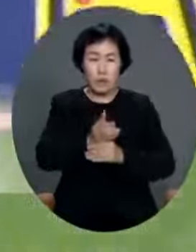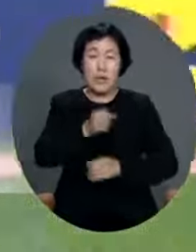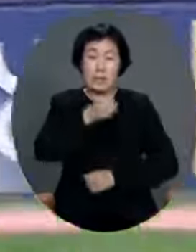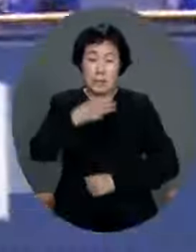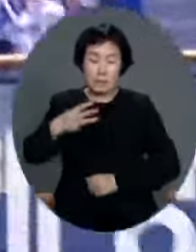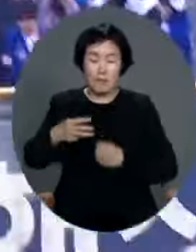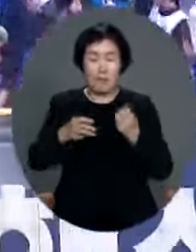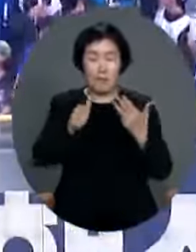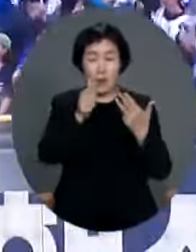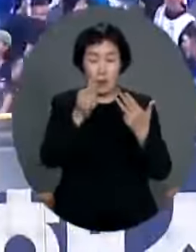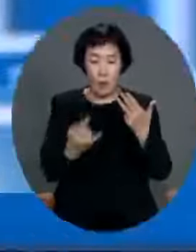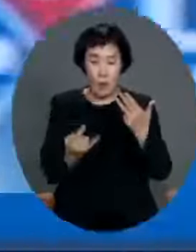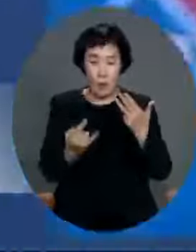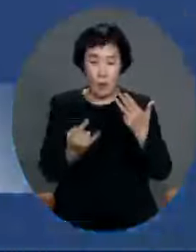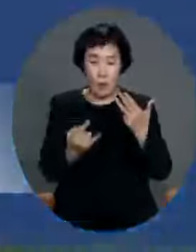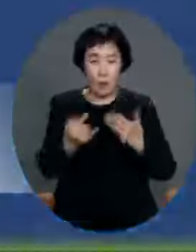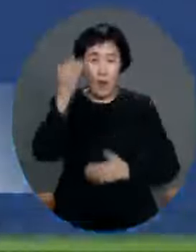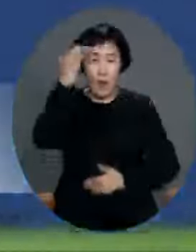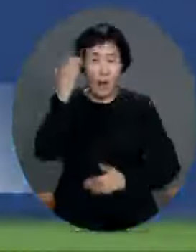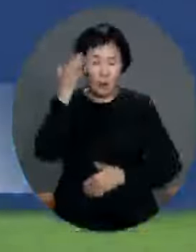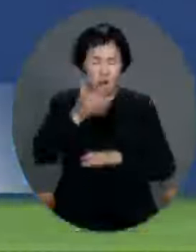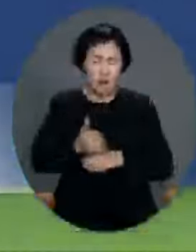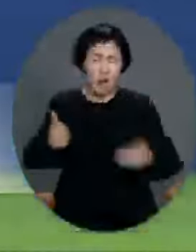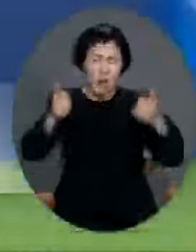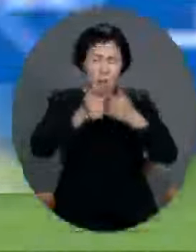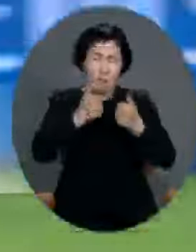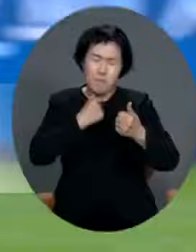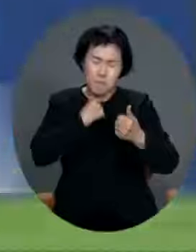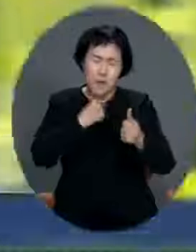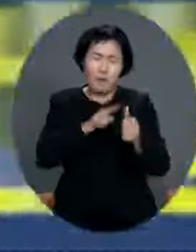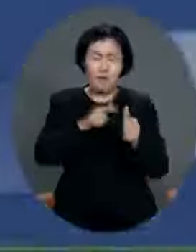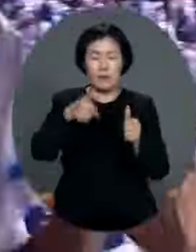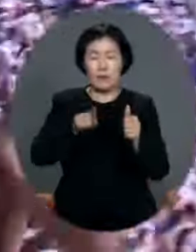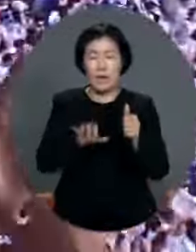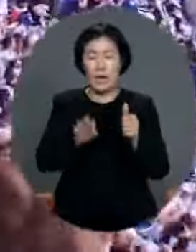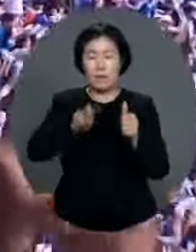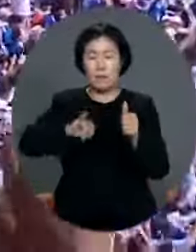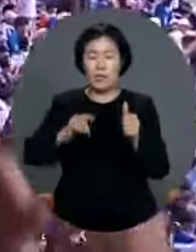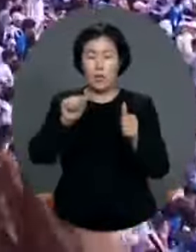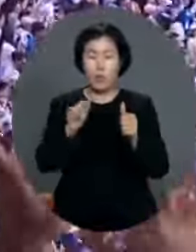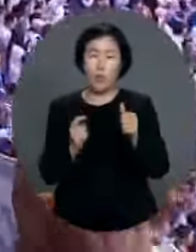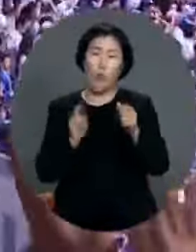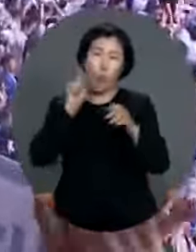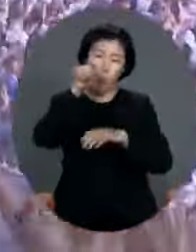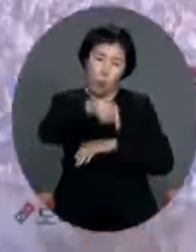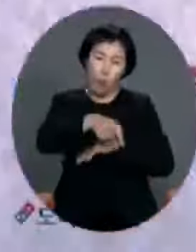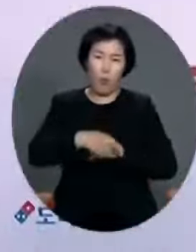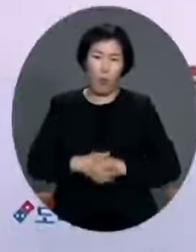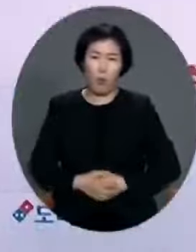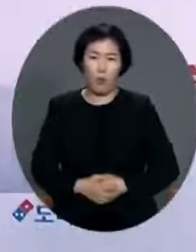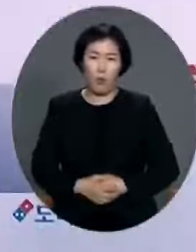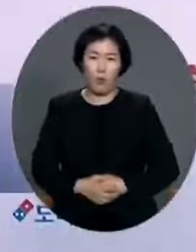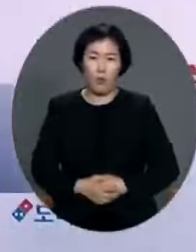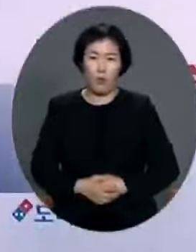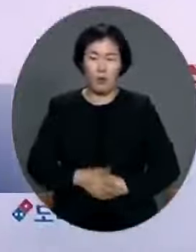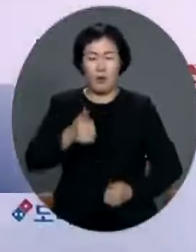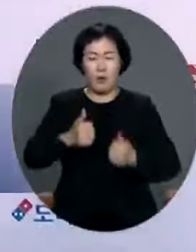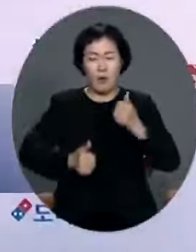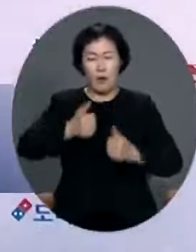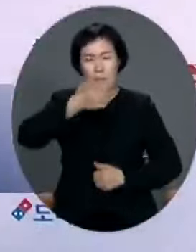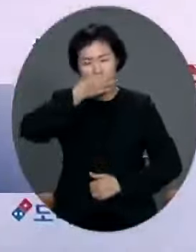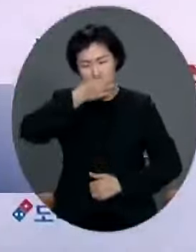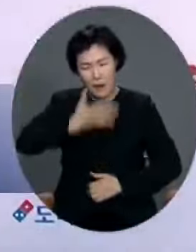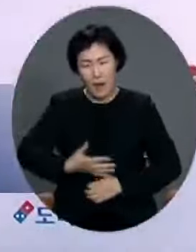있었고 본인의 첫 한국 시리즈가 간절했던 강민호의 한 방이 있었습니다. 좀 힘든 경기였는데 그래도